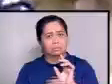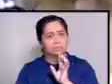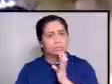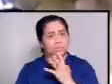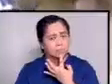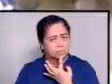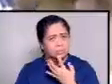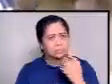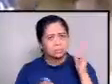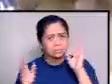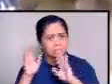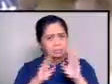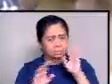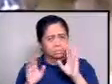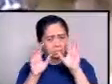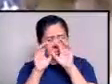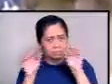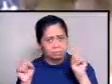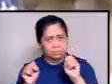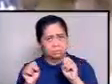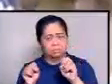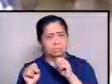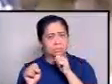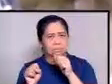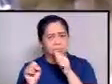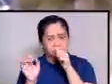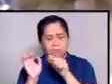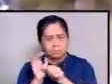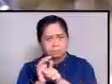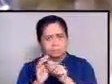seryosong kondisyong pangkalusugan ng Pangulo, hindi niya ito